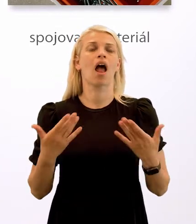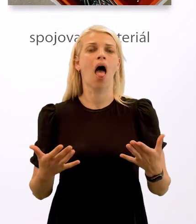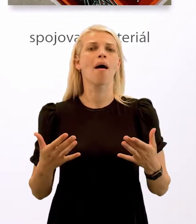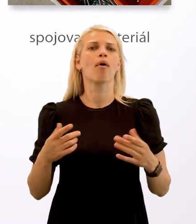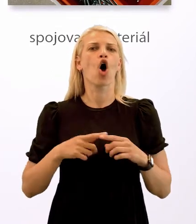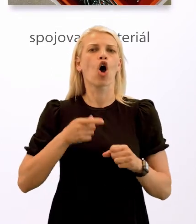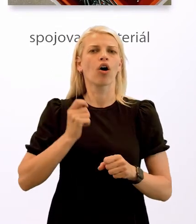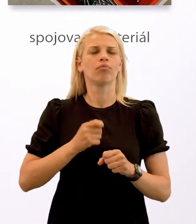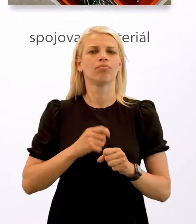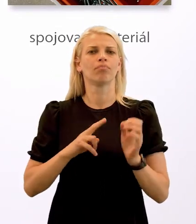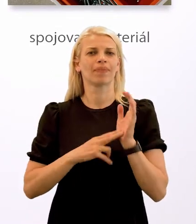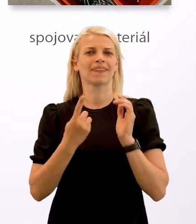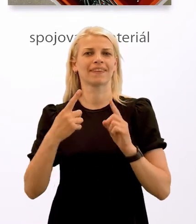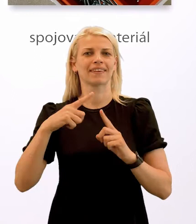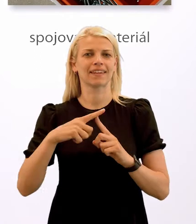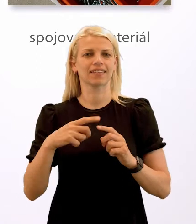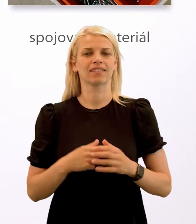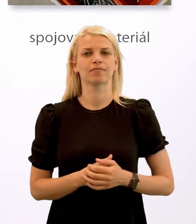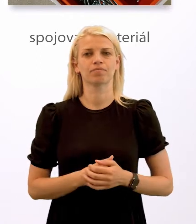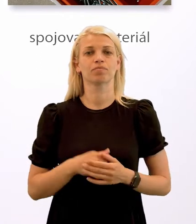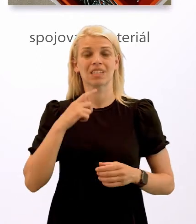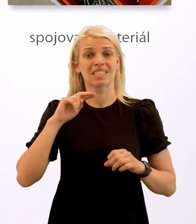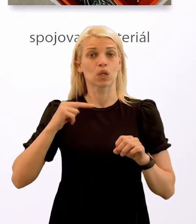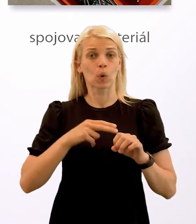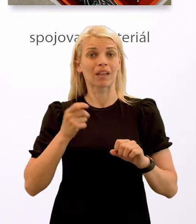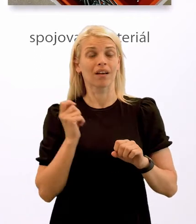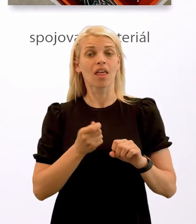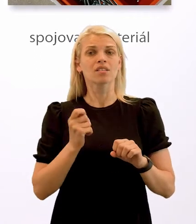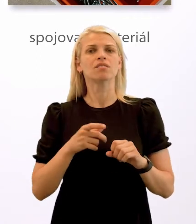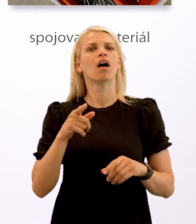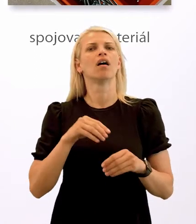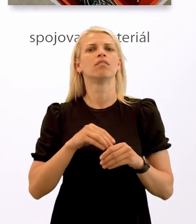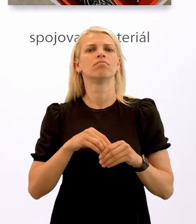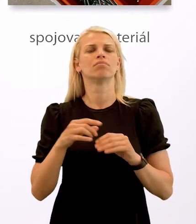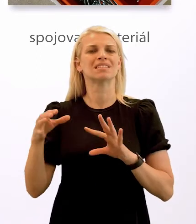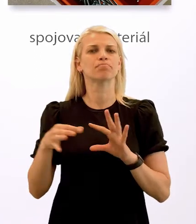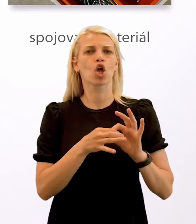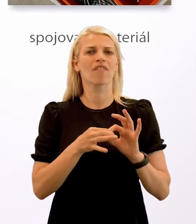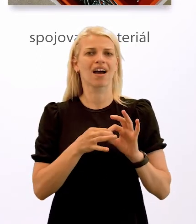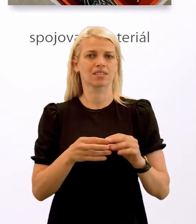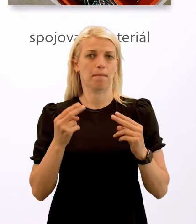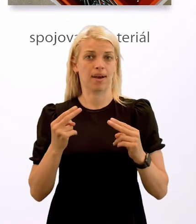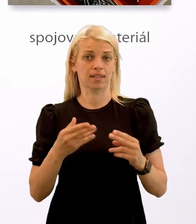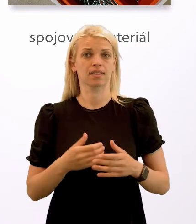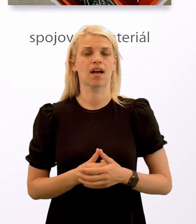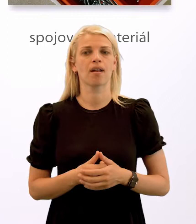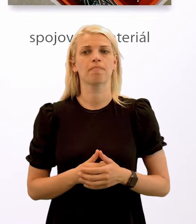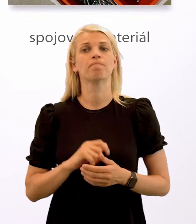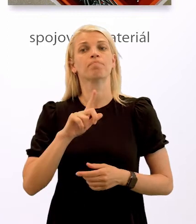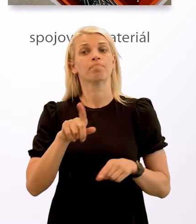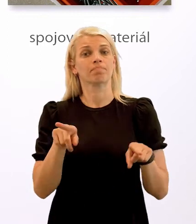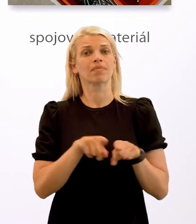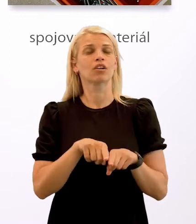nity. Skrutky a klince sú vlastne spojovacím materiálom, ale zároveň